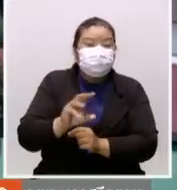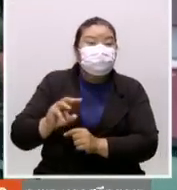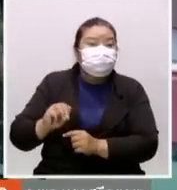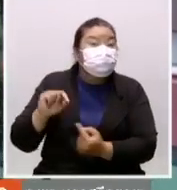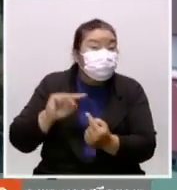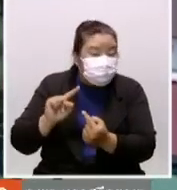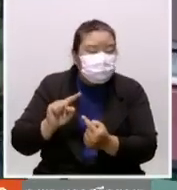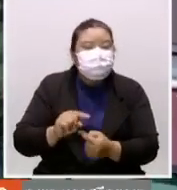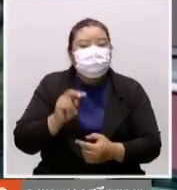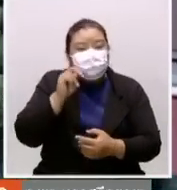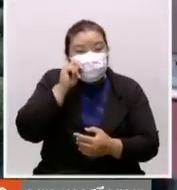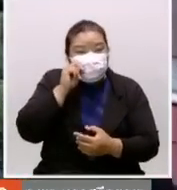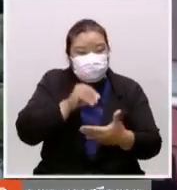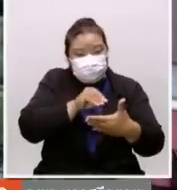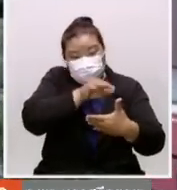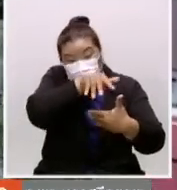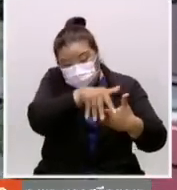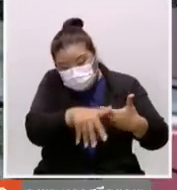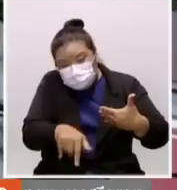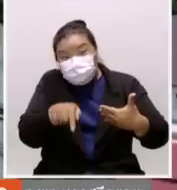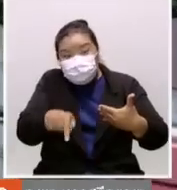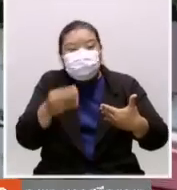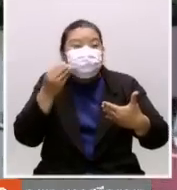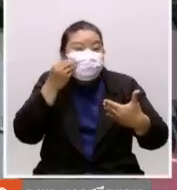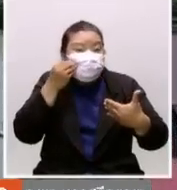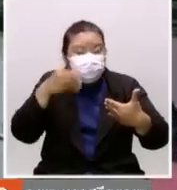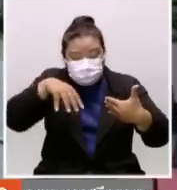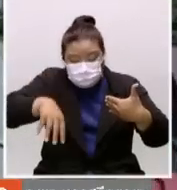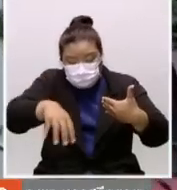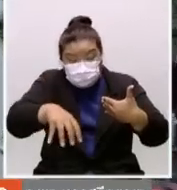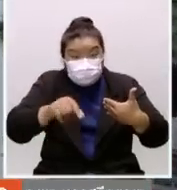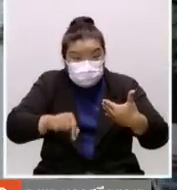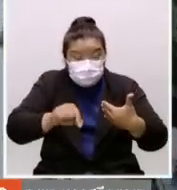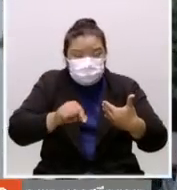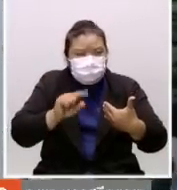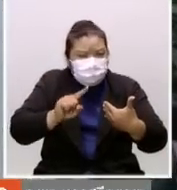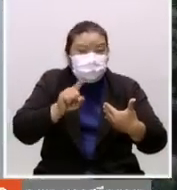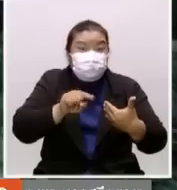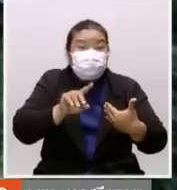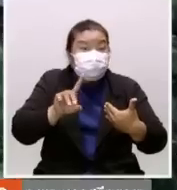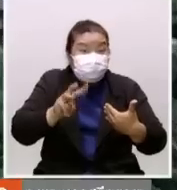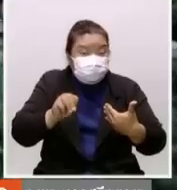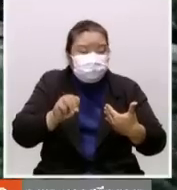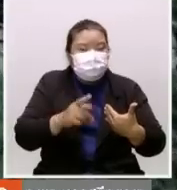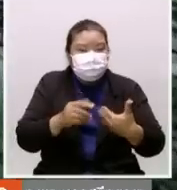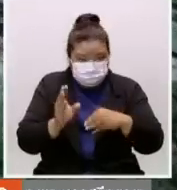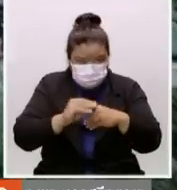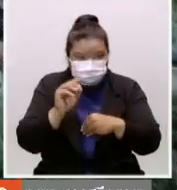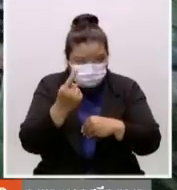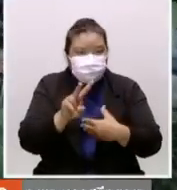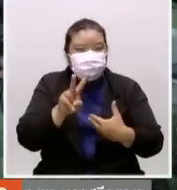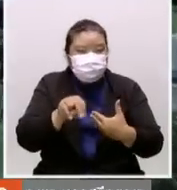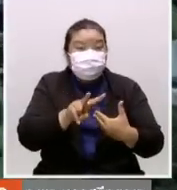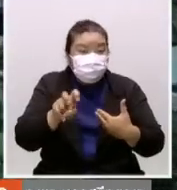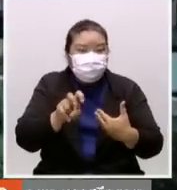พระยามีการเพิ่มการระบายน้ำลงสู่ท้ายเขื่อนนะคะจากระดับ 1,000 ลูกบาศก์เมตรต่อวินาทีเป็น 1,200